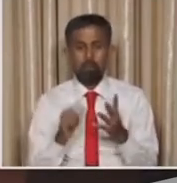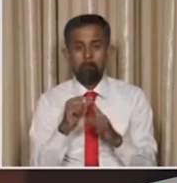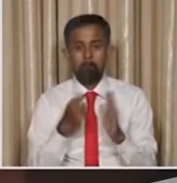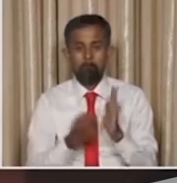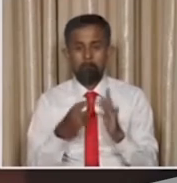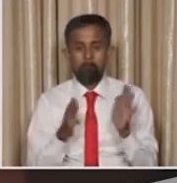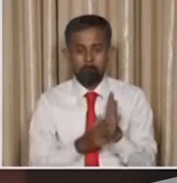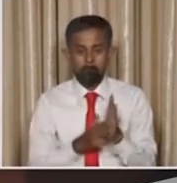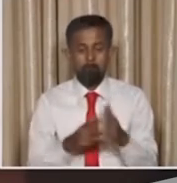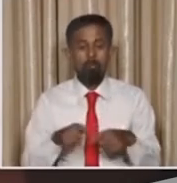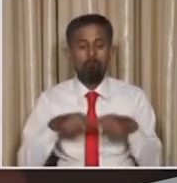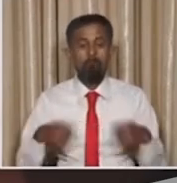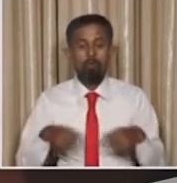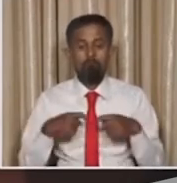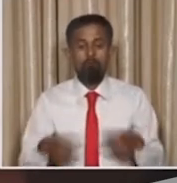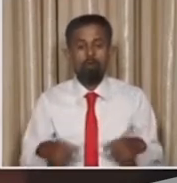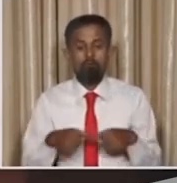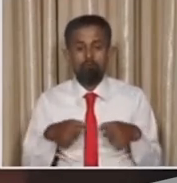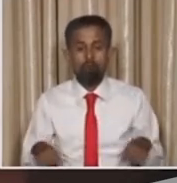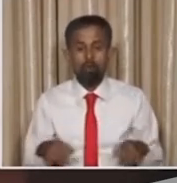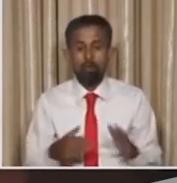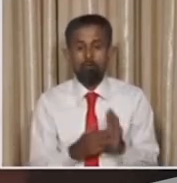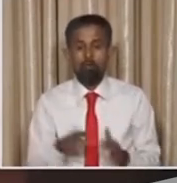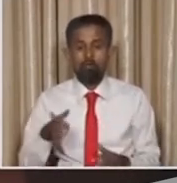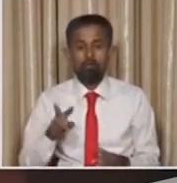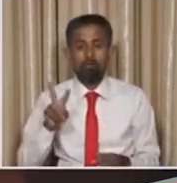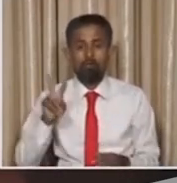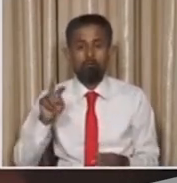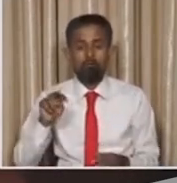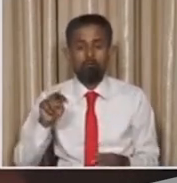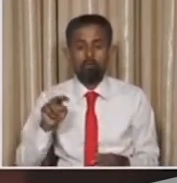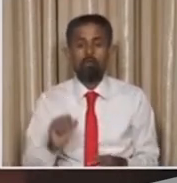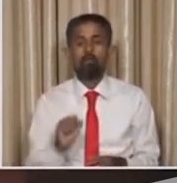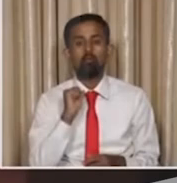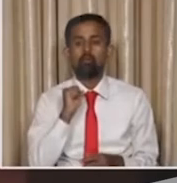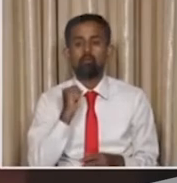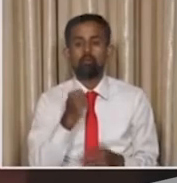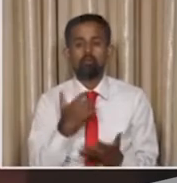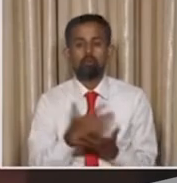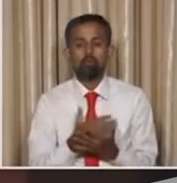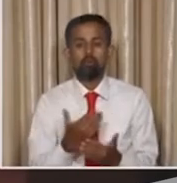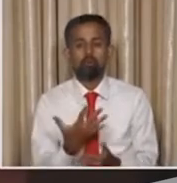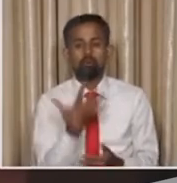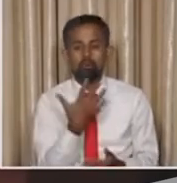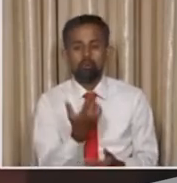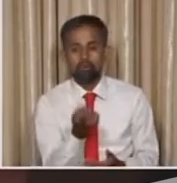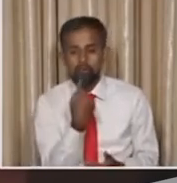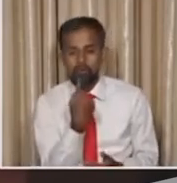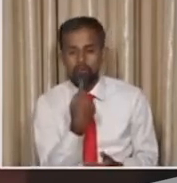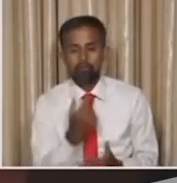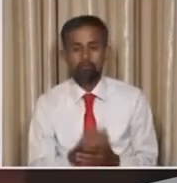වෙනුවෙන් වියපැහැදම් කරපු මිලියන 320ට මොකද්ද උනේ කියලා කරුණාකරලා ඉදිරිපත් කරන්න.